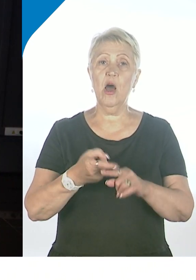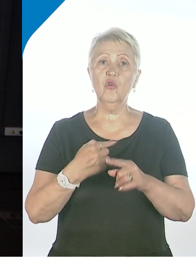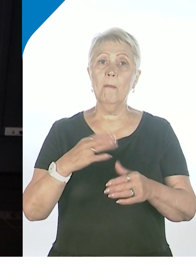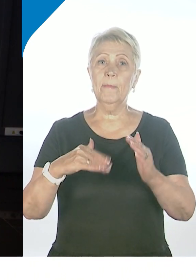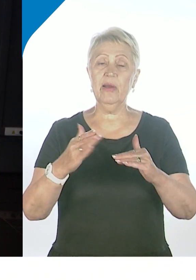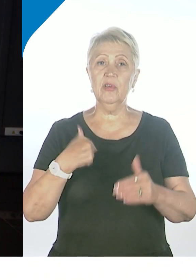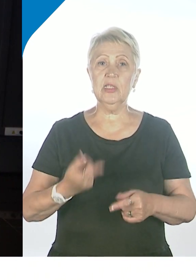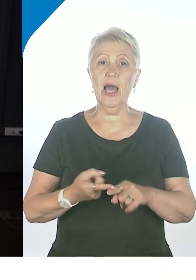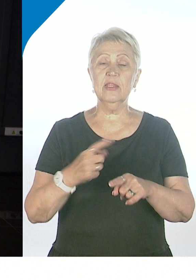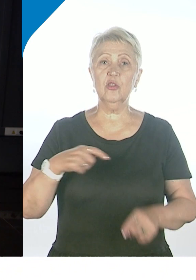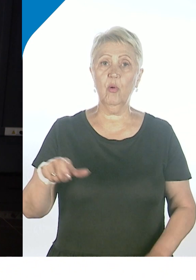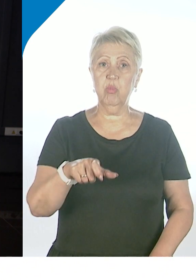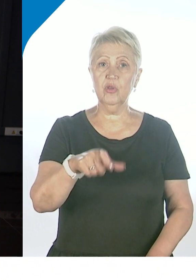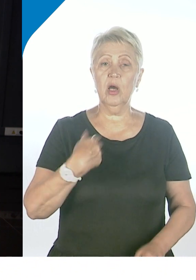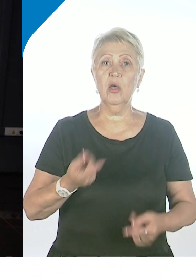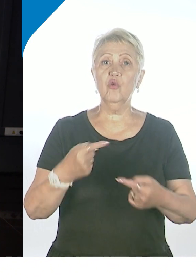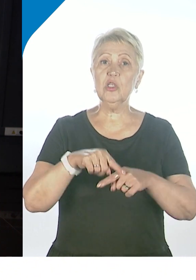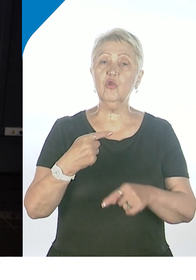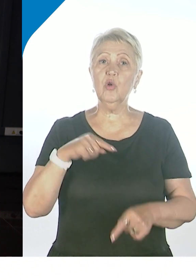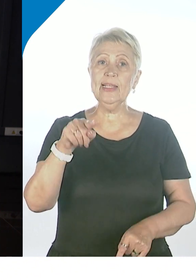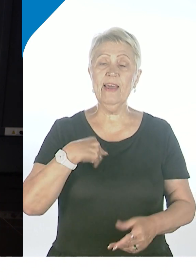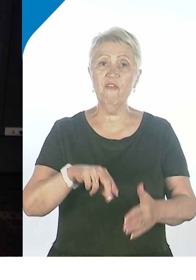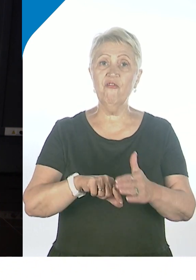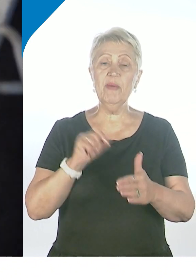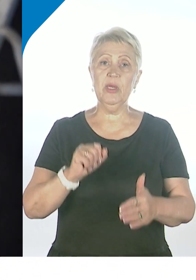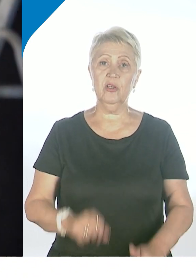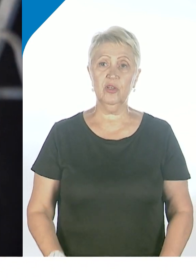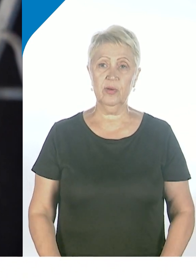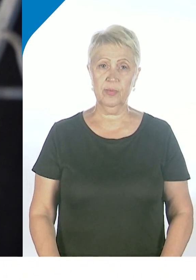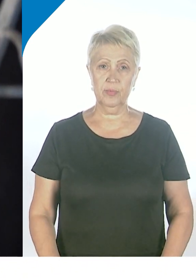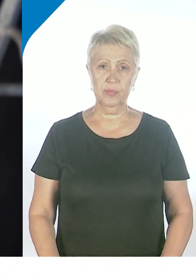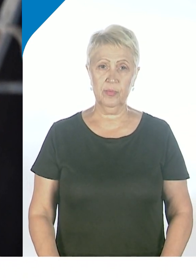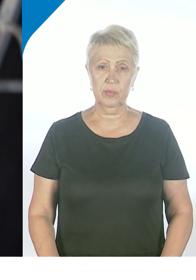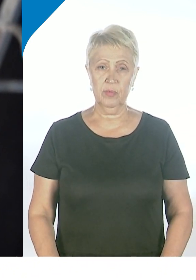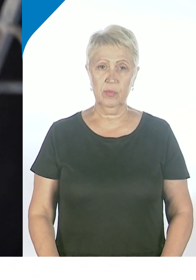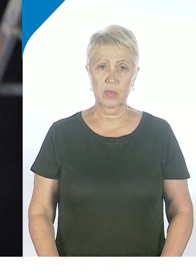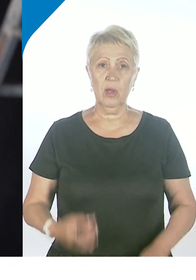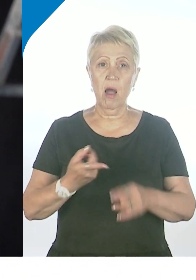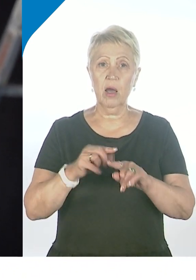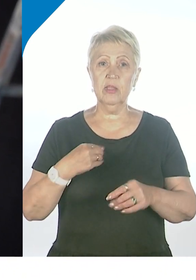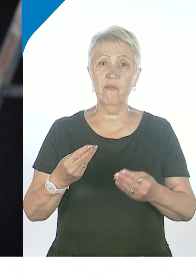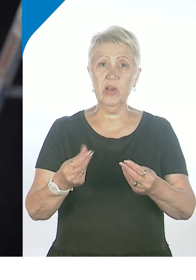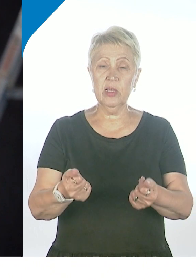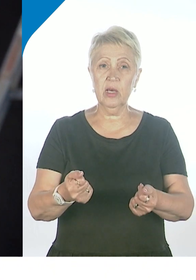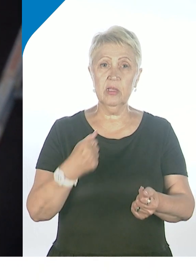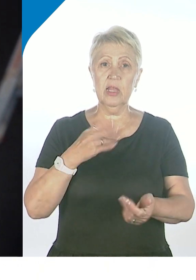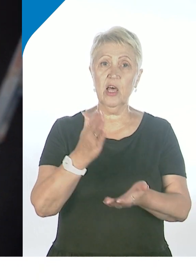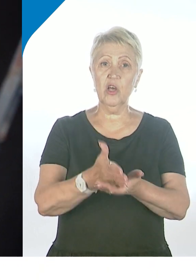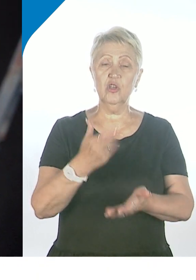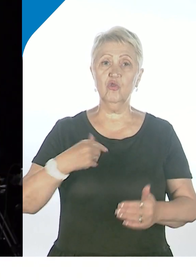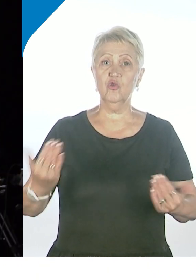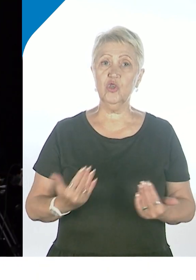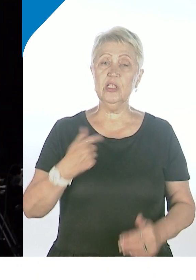путь, который ты выберешь? Как это влияет на жизнь? Мне кажется, именно это и влияет на дальнейшую жизнь, на взрослую, потому